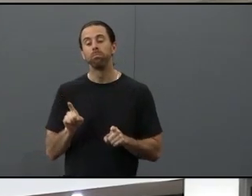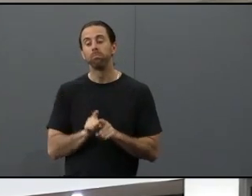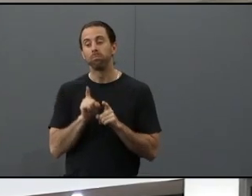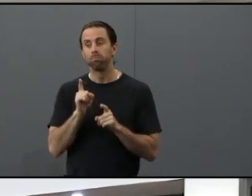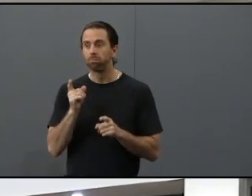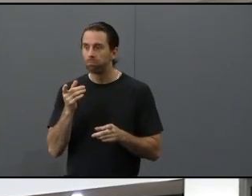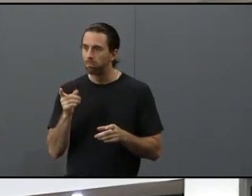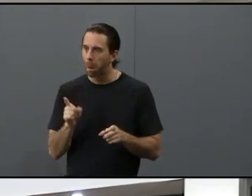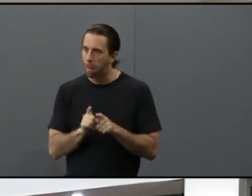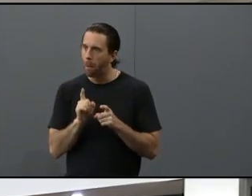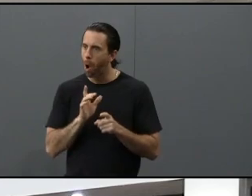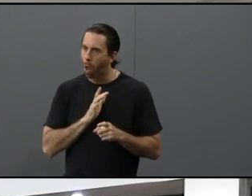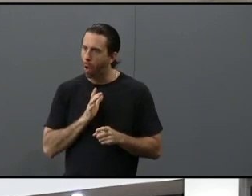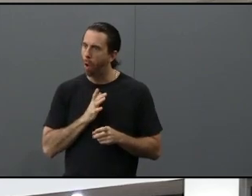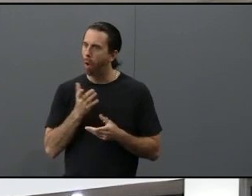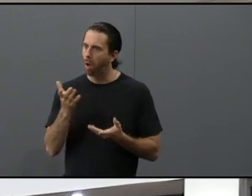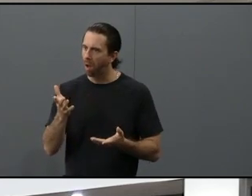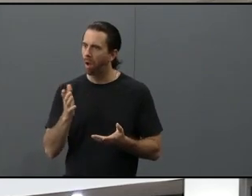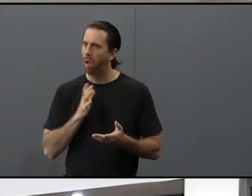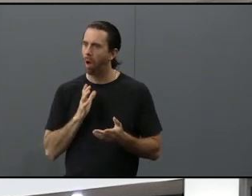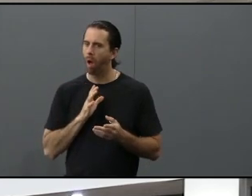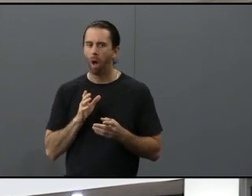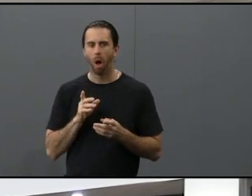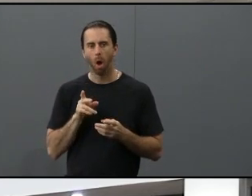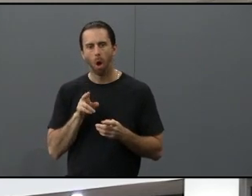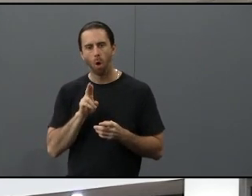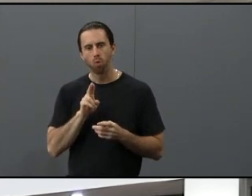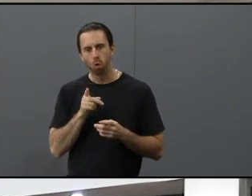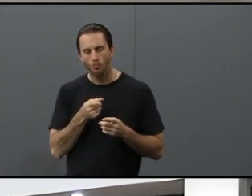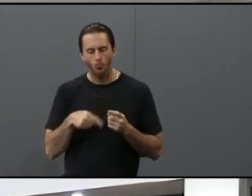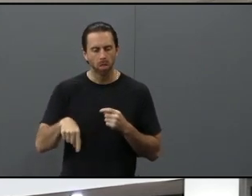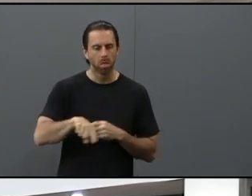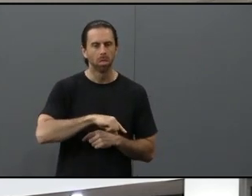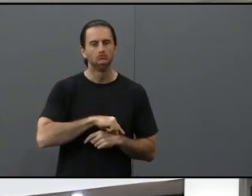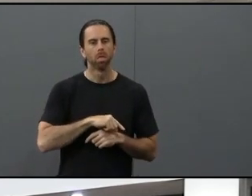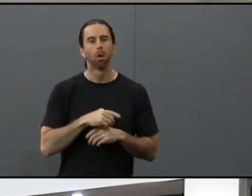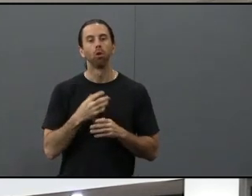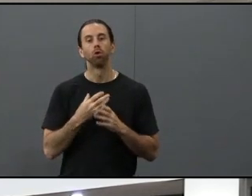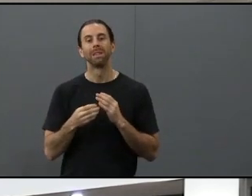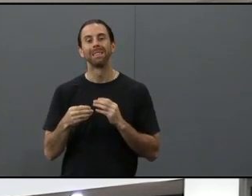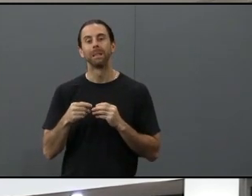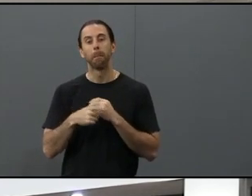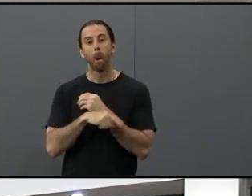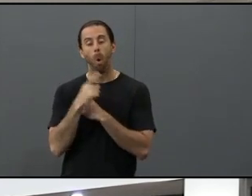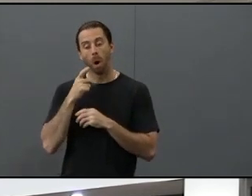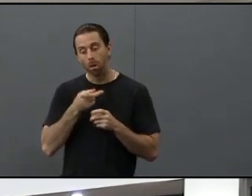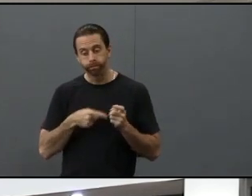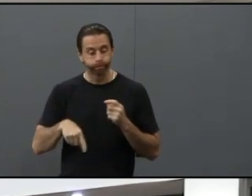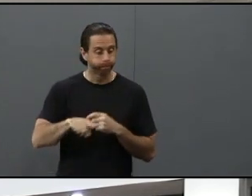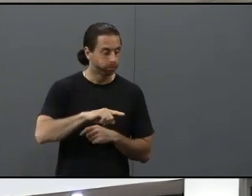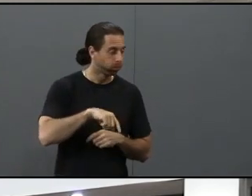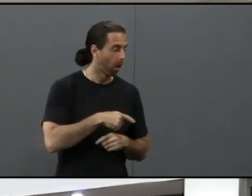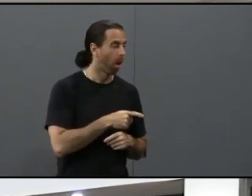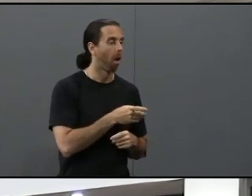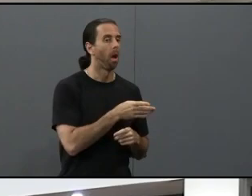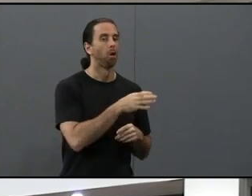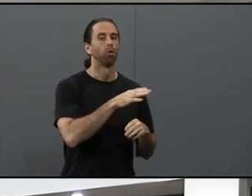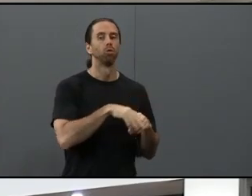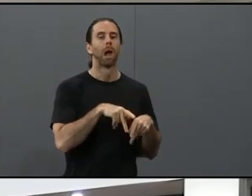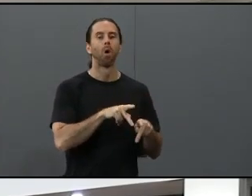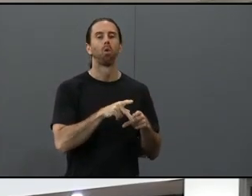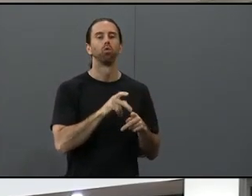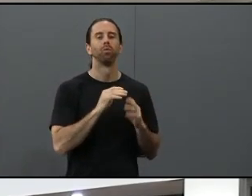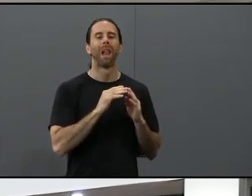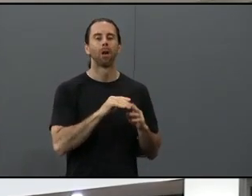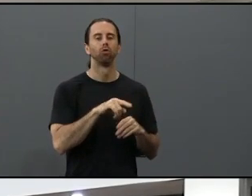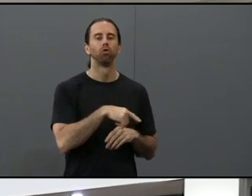ça il y a encore des gens qui font des U-Turn à la sortie du pont pour embarquer sur la rue du village